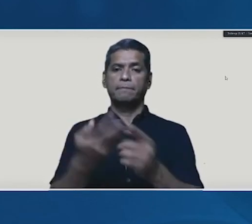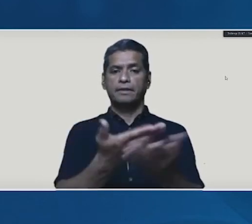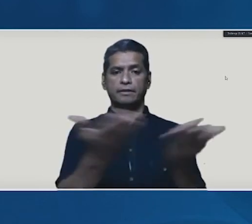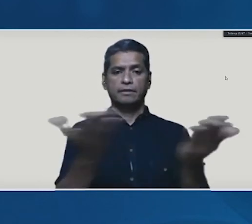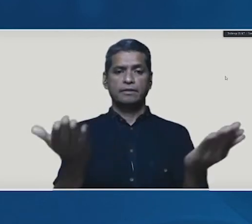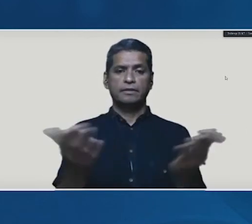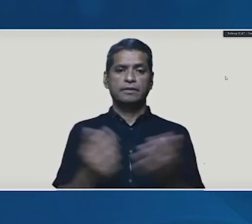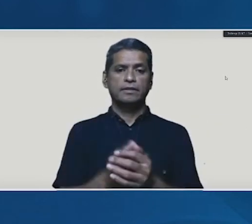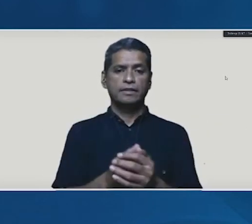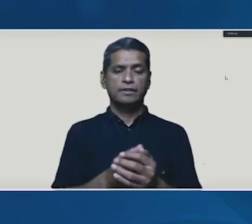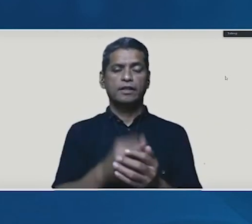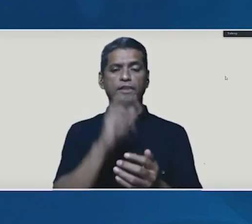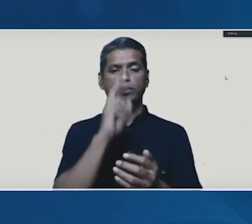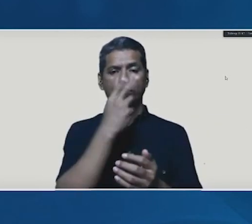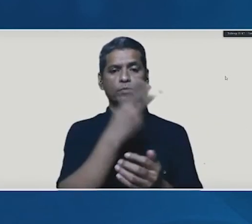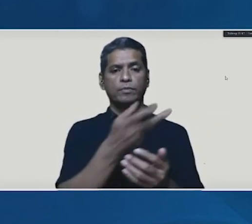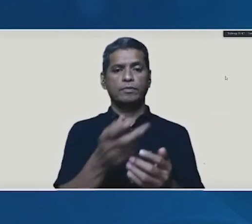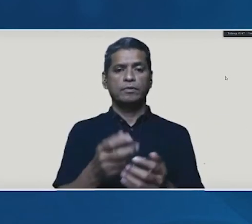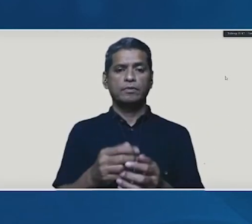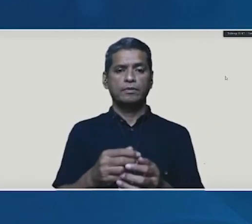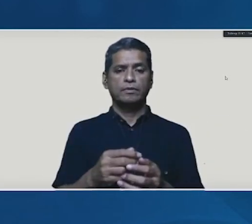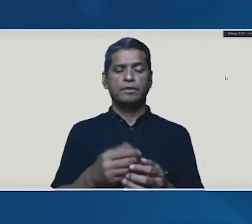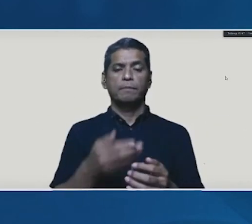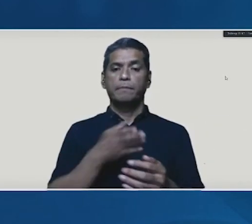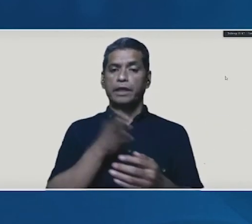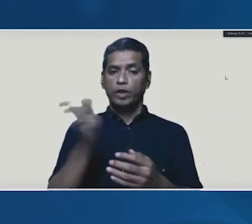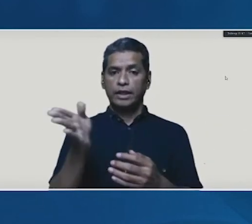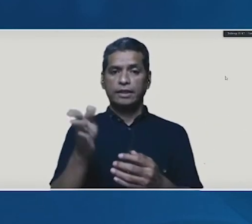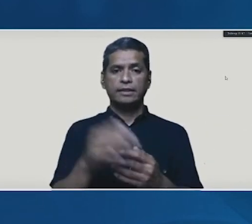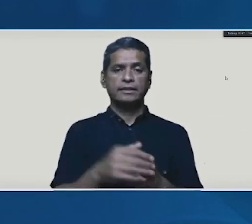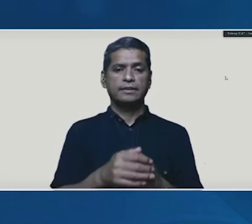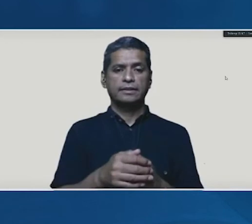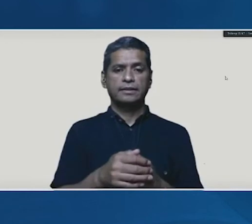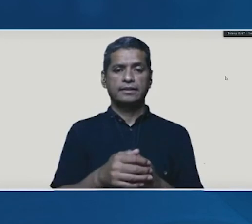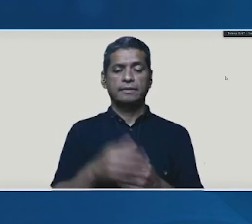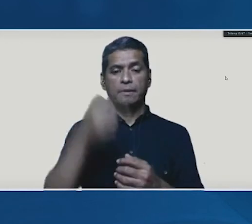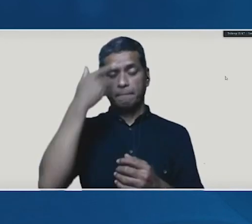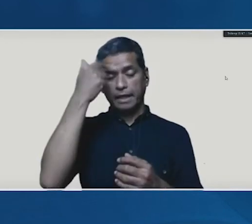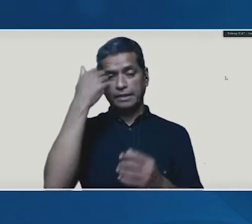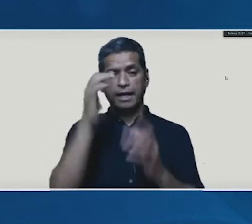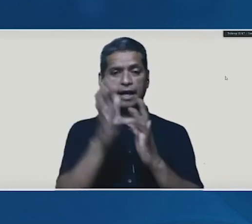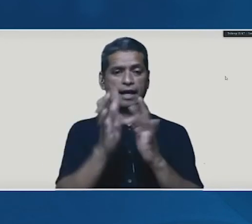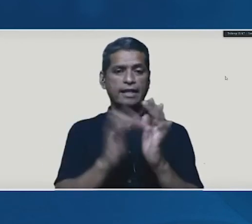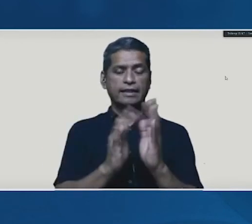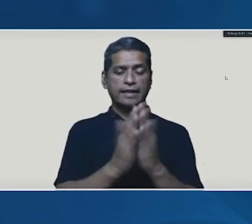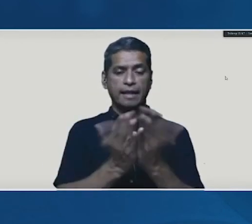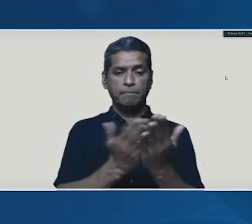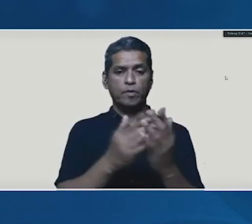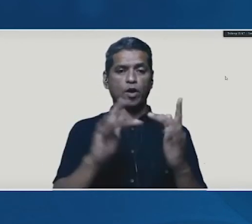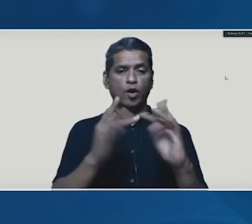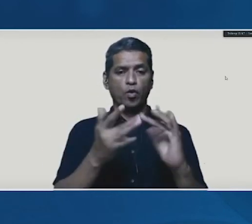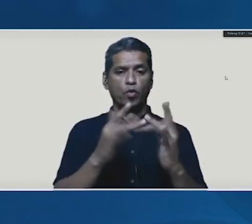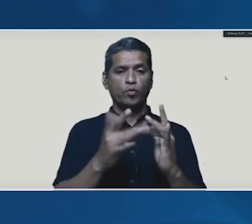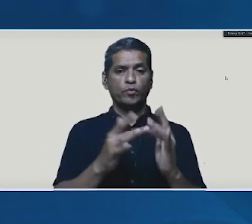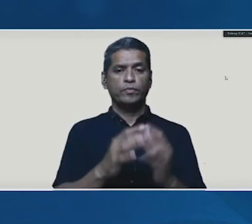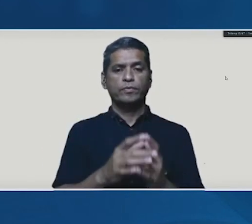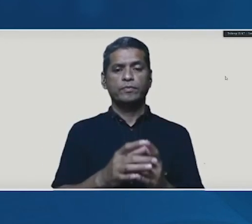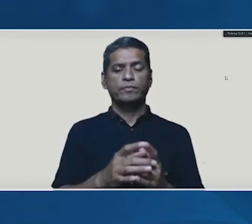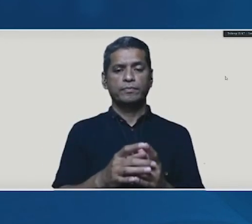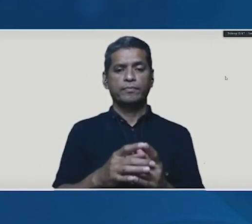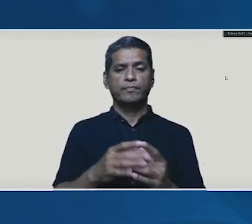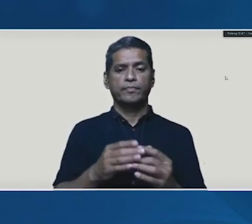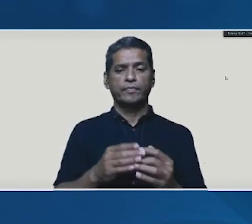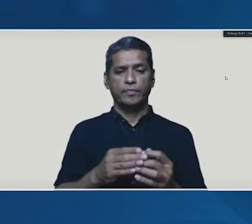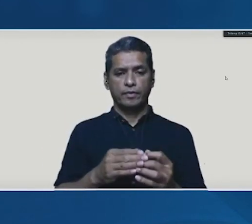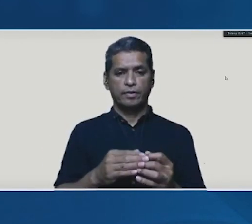untuk boleh mengikuti pembelajaran Alkitab secara online ini baik lewat Sumi Ting Facebook dan